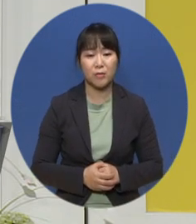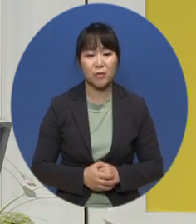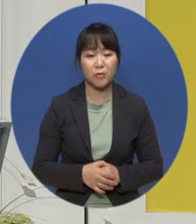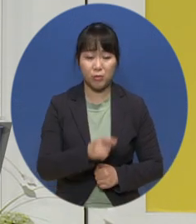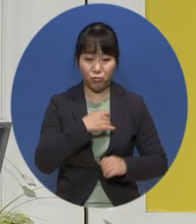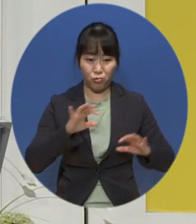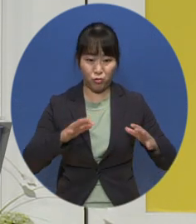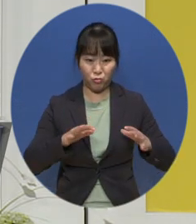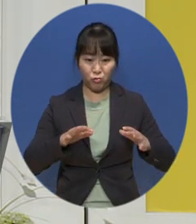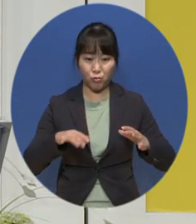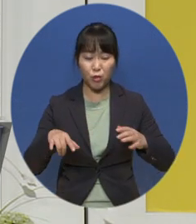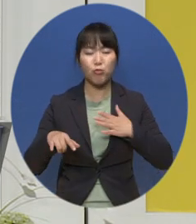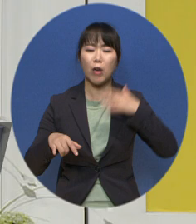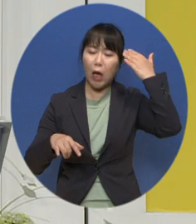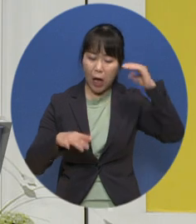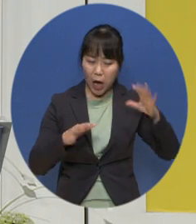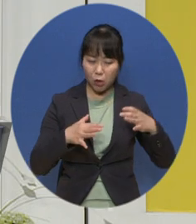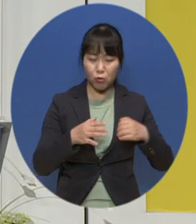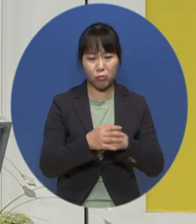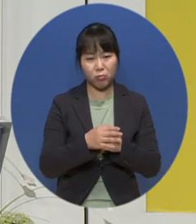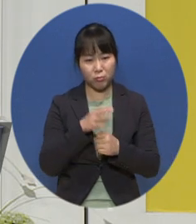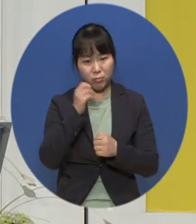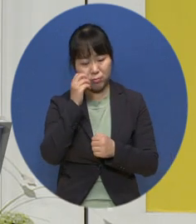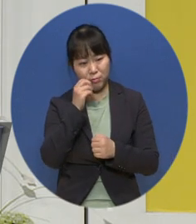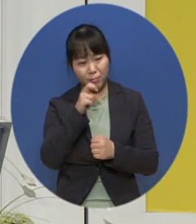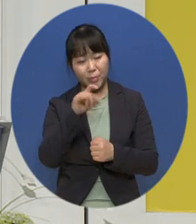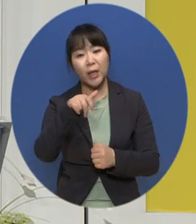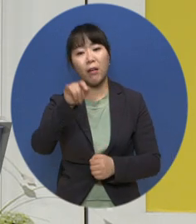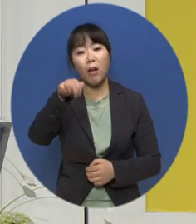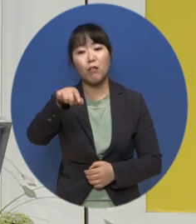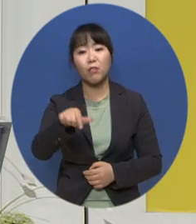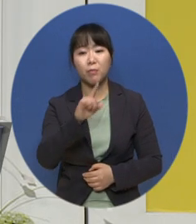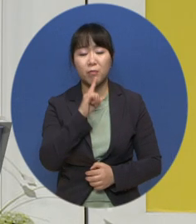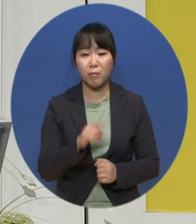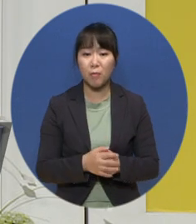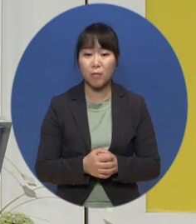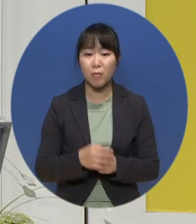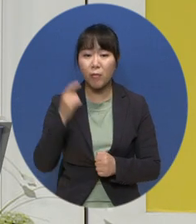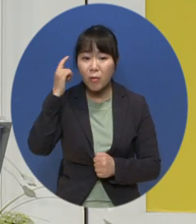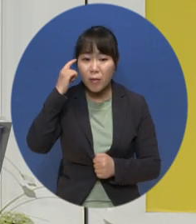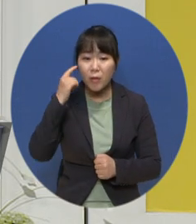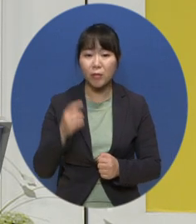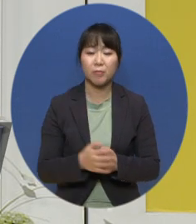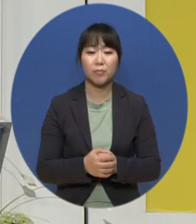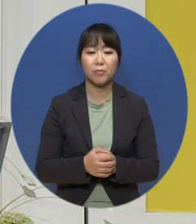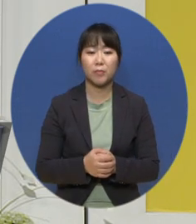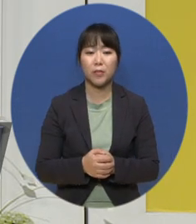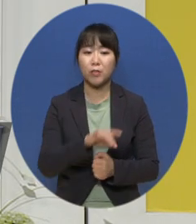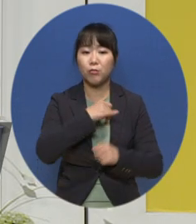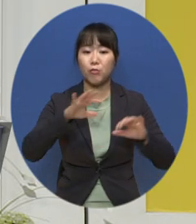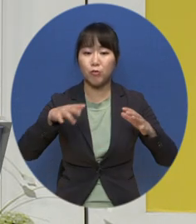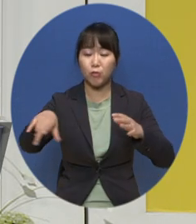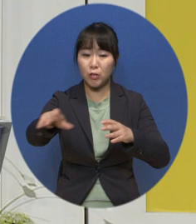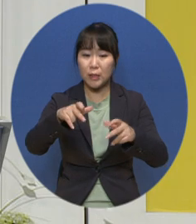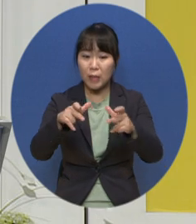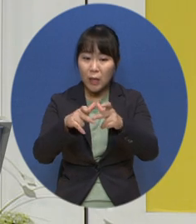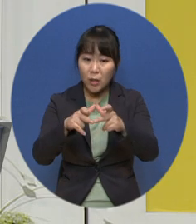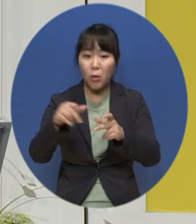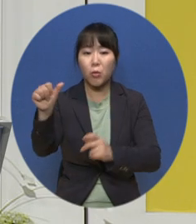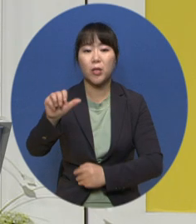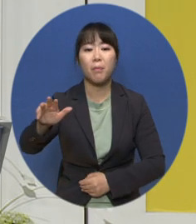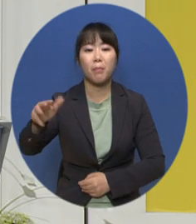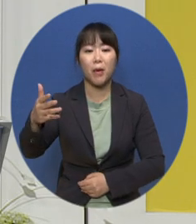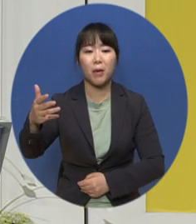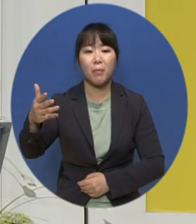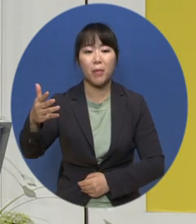중국에서는 알아보고 미 계곡 이라 합니다 그때 왜 미개 오야 중국은 장애인들이 그때마다 라도 5800